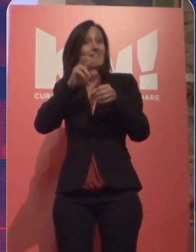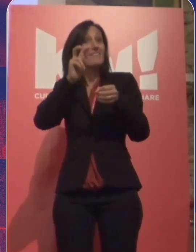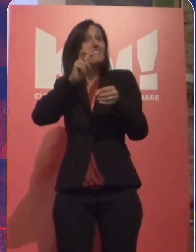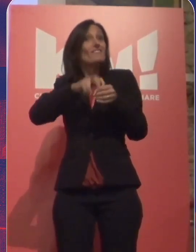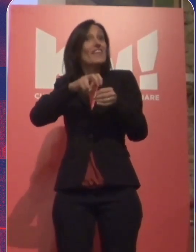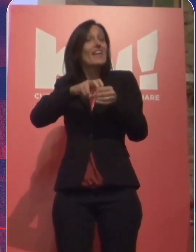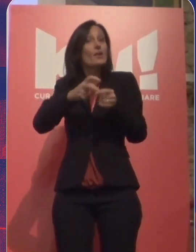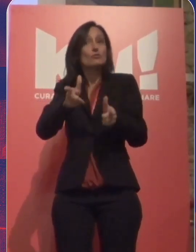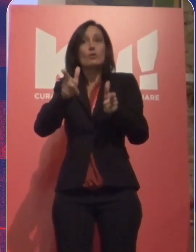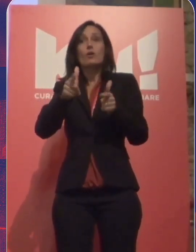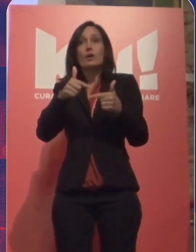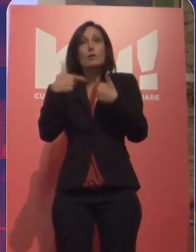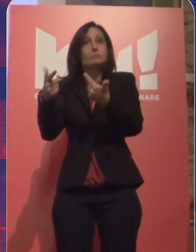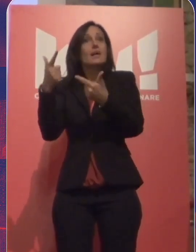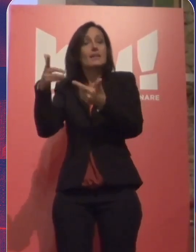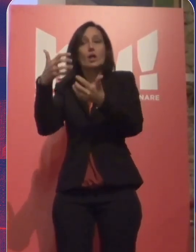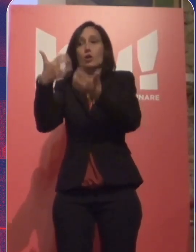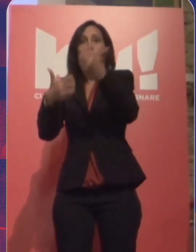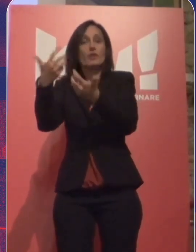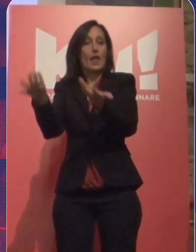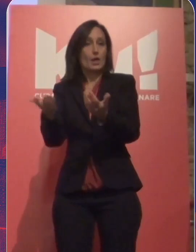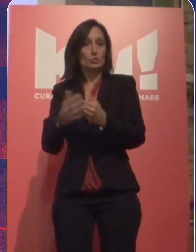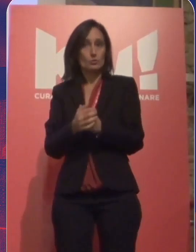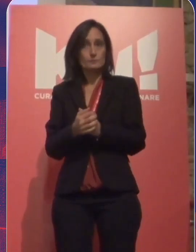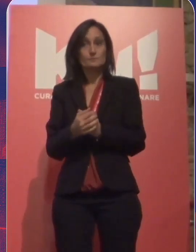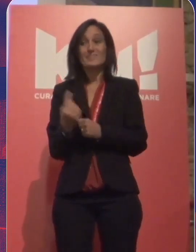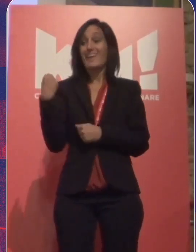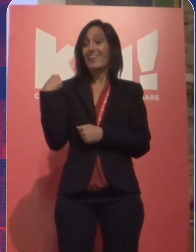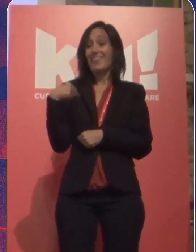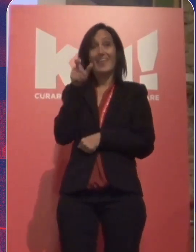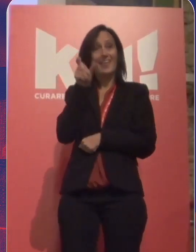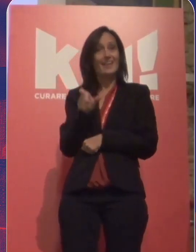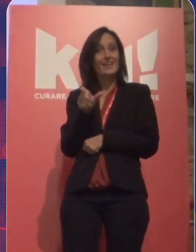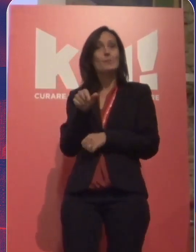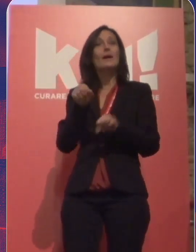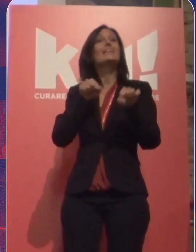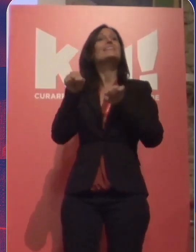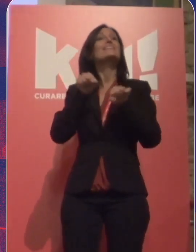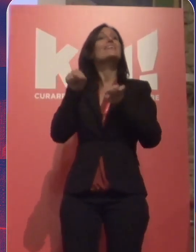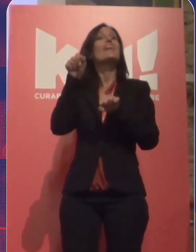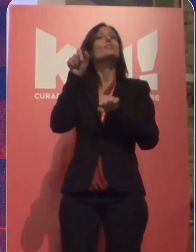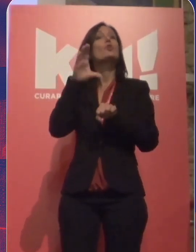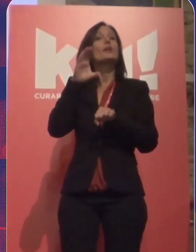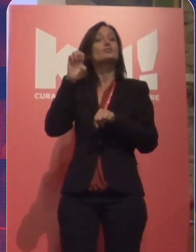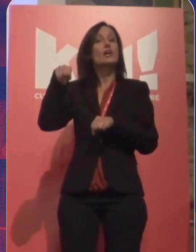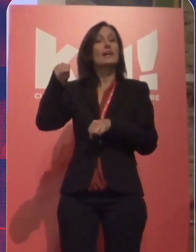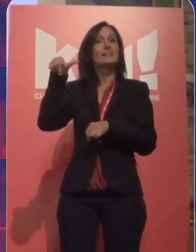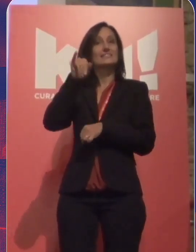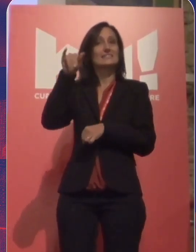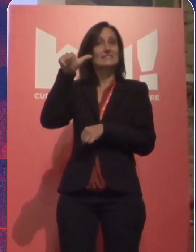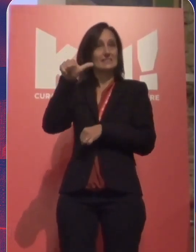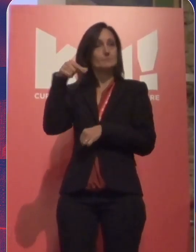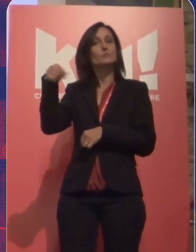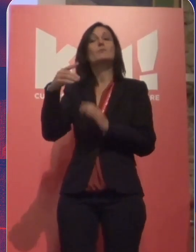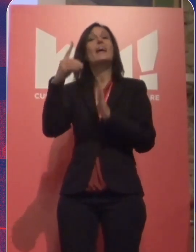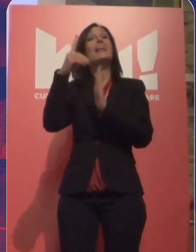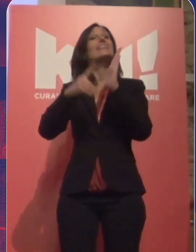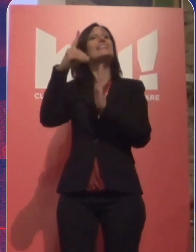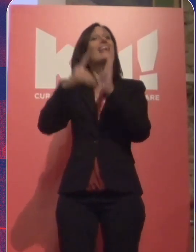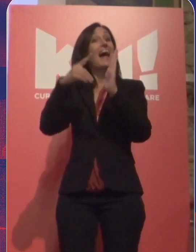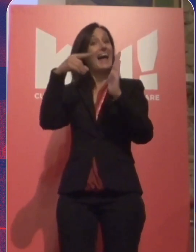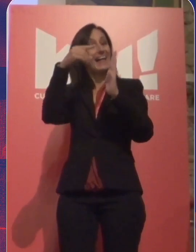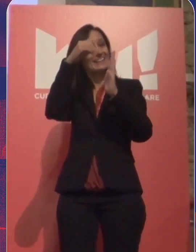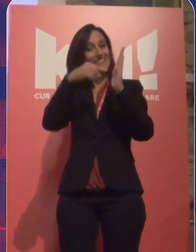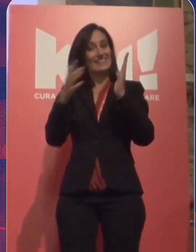ieri c'era il direttore del censis che ha fatto un ragionamento molto interessante su alcuni dati e tra queste non ha